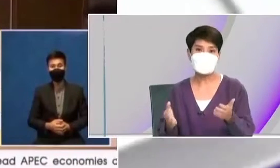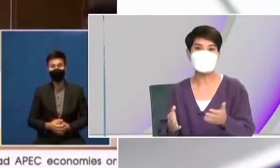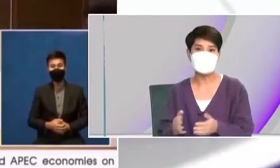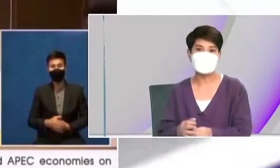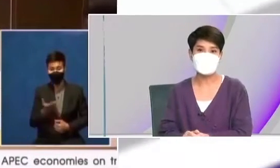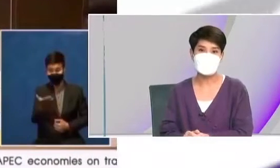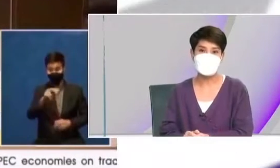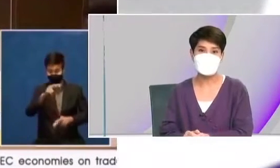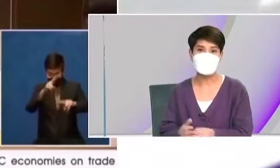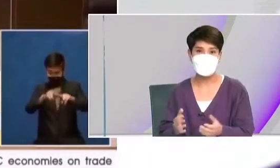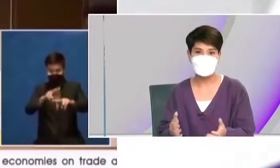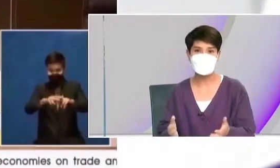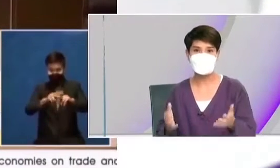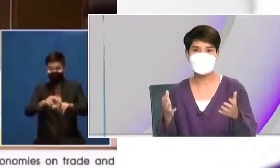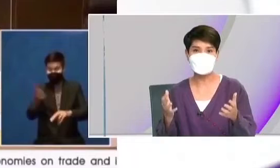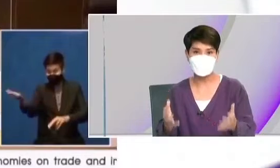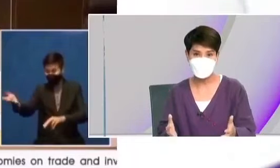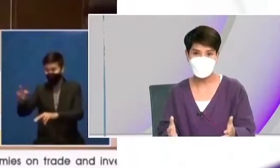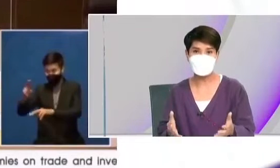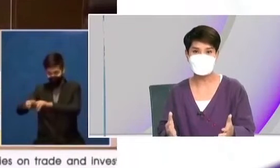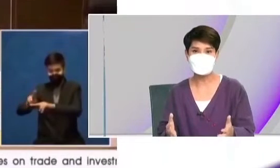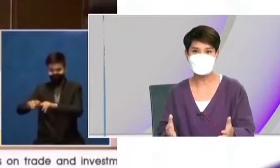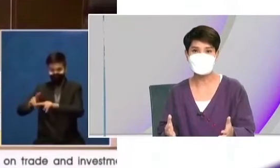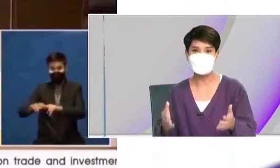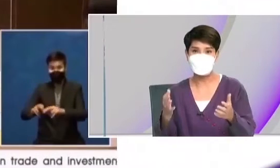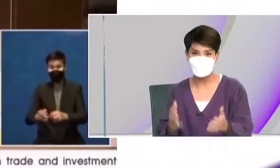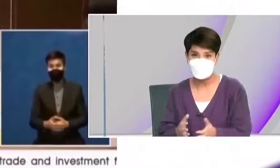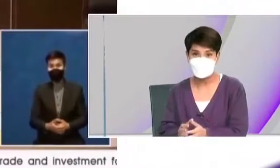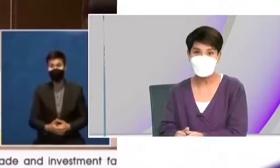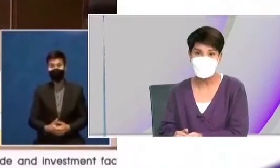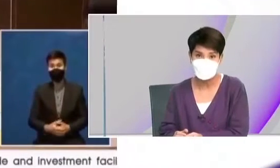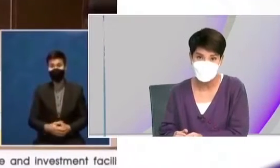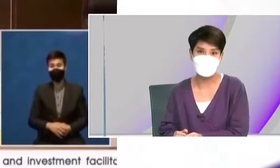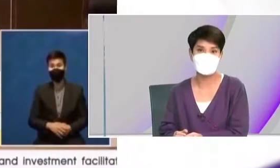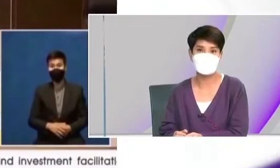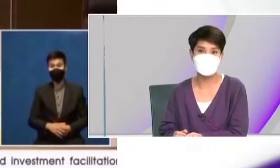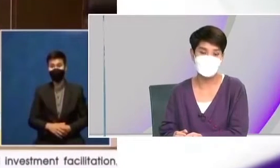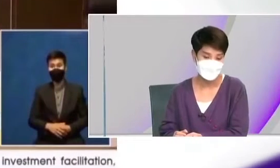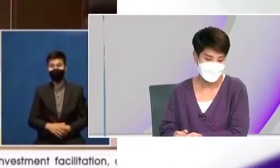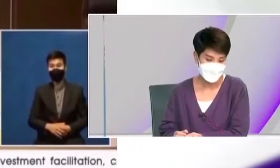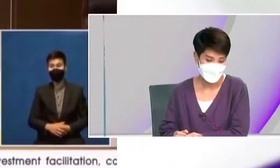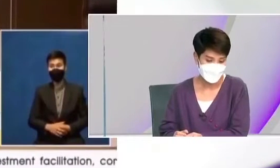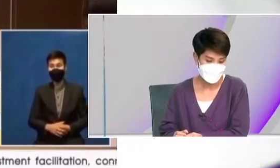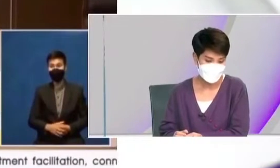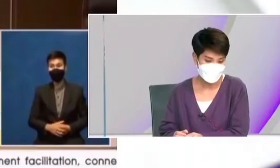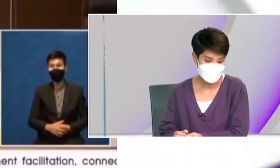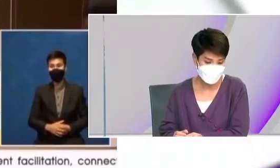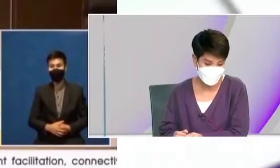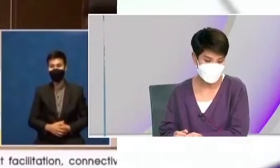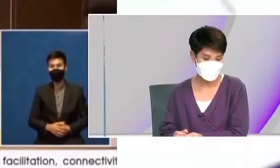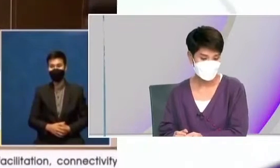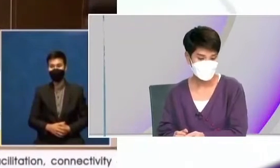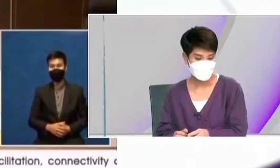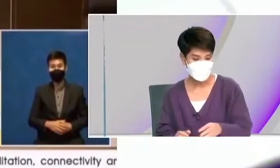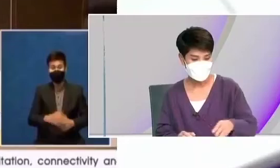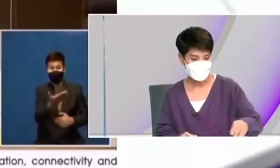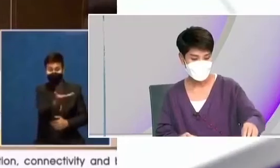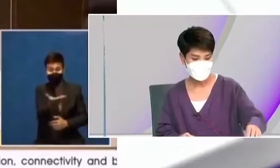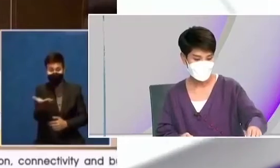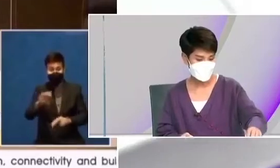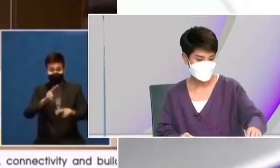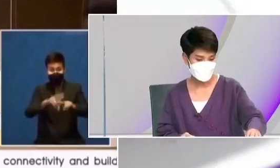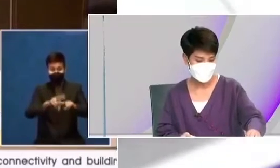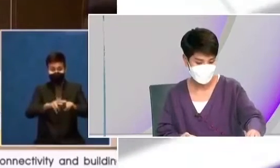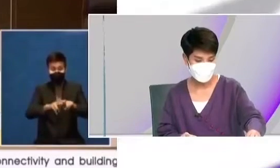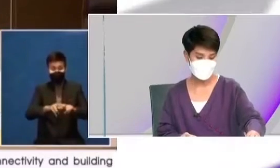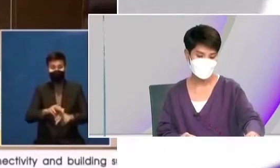มันก็ต้องเกิดการตีความว่าแล้วแบบนี้มันจะเกิดปัญหาอะไรเกิดขึ้นในพรรคร่วมรัฐบาลหรือเปล่าเนี่ยนะคะเมื่อคืนนี้หลังจาก